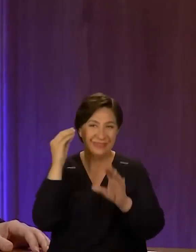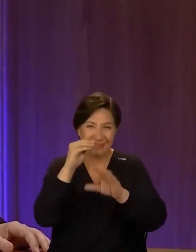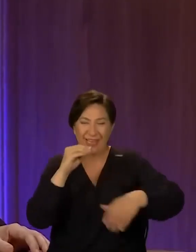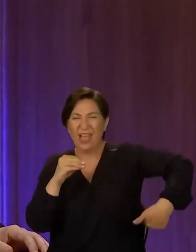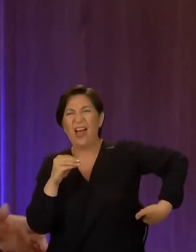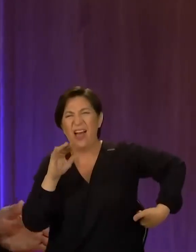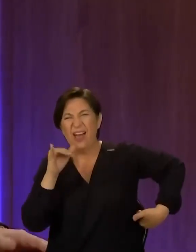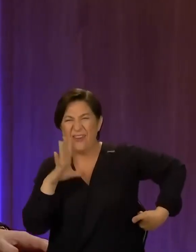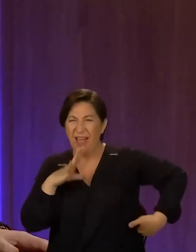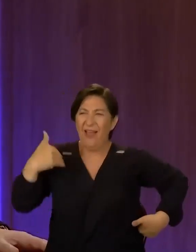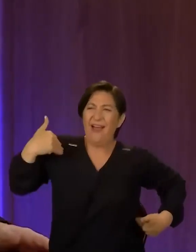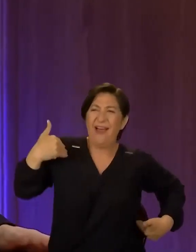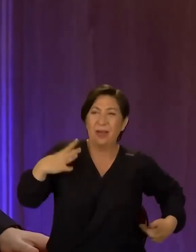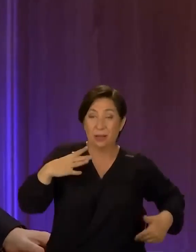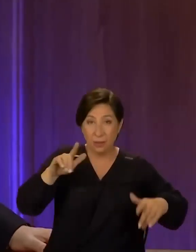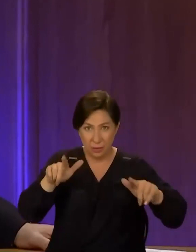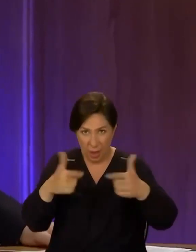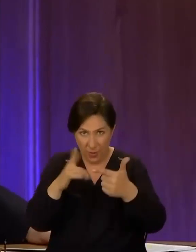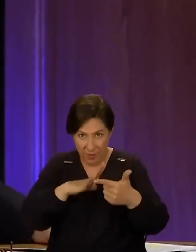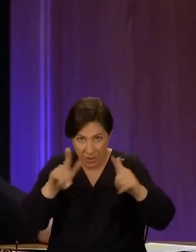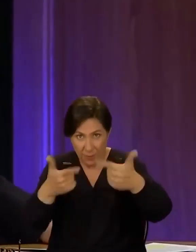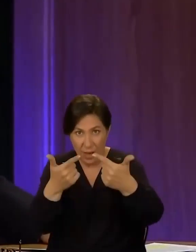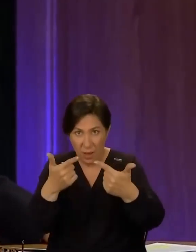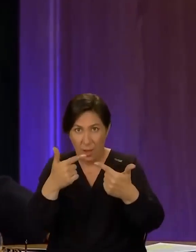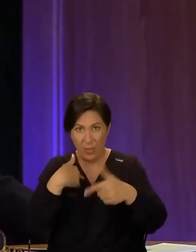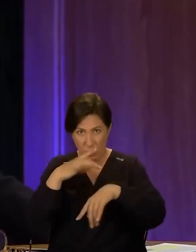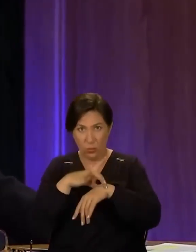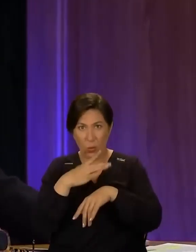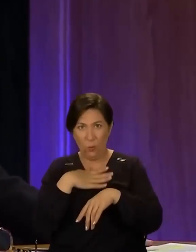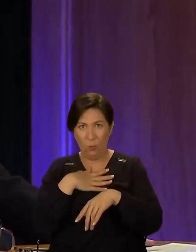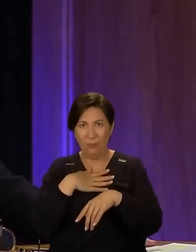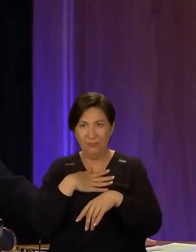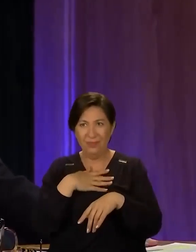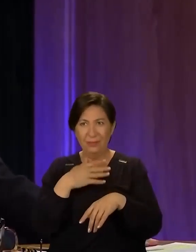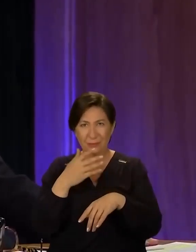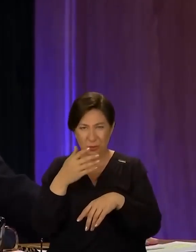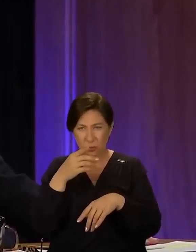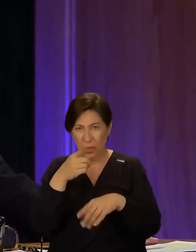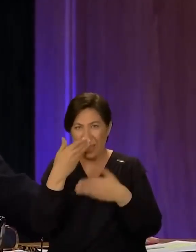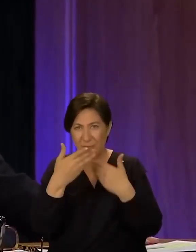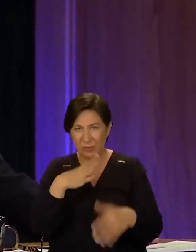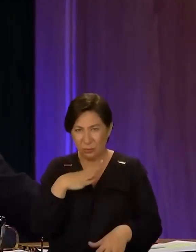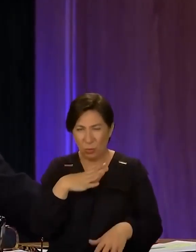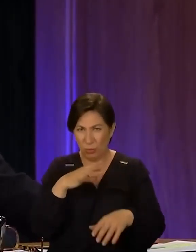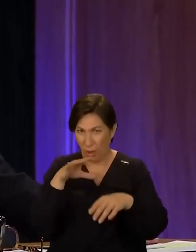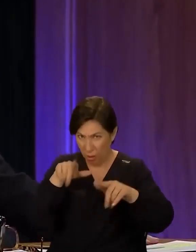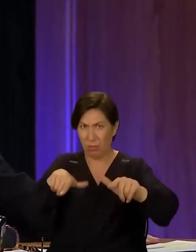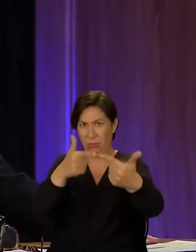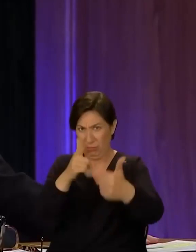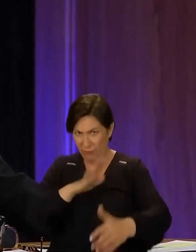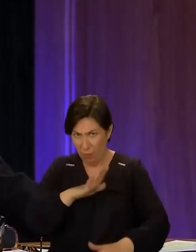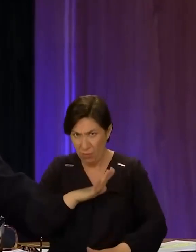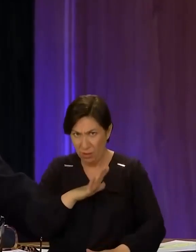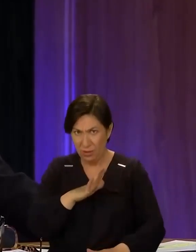evet şurama ağrı giriyor filan kamera açıyorlar mı karşılıklı? Ben doktorum. Daha şunu anlatmak istiyorum. Karşılıklı